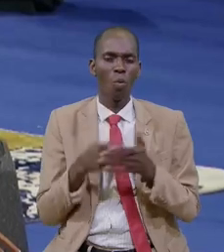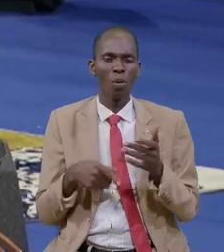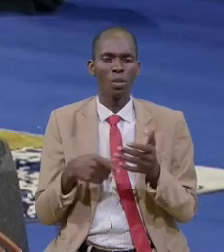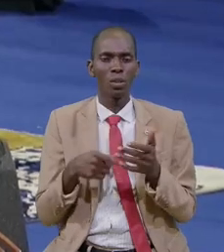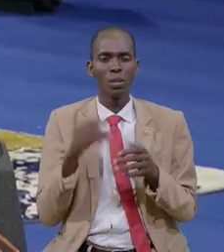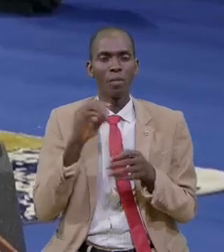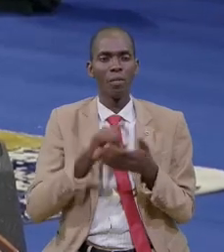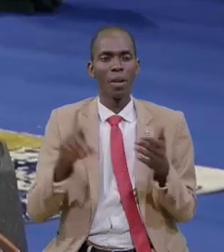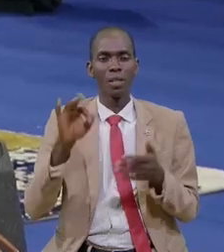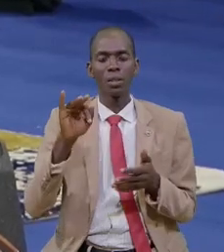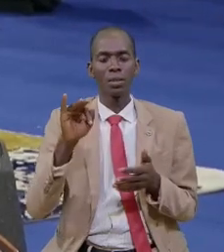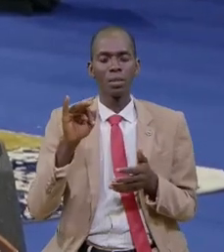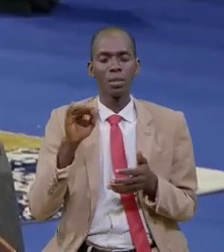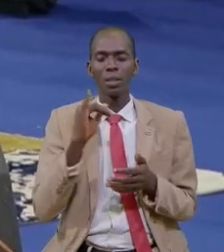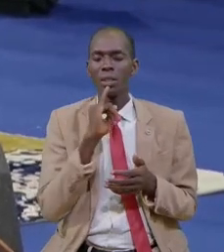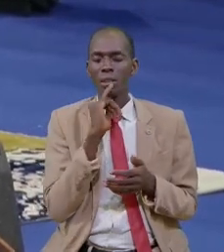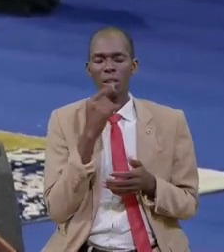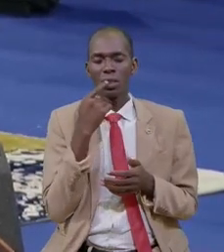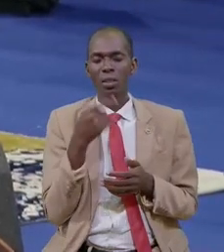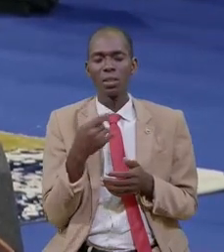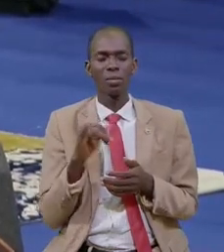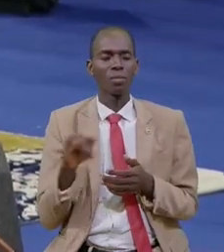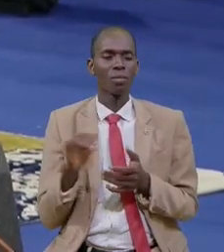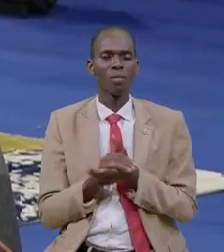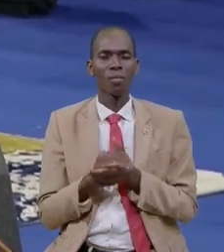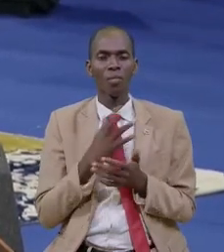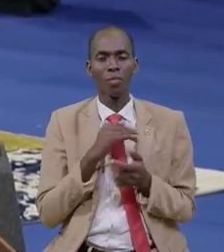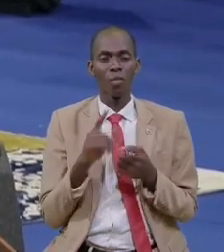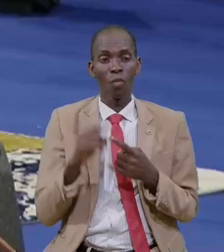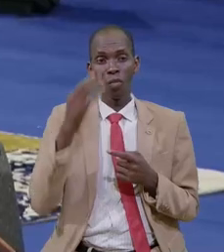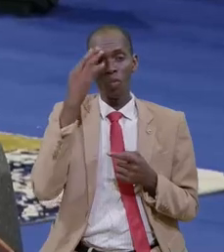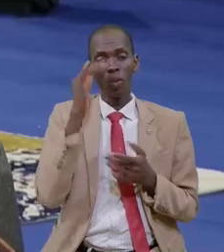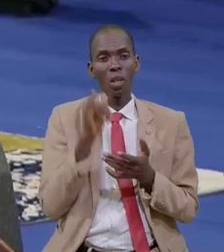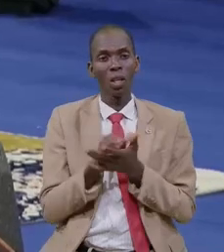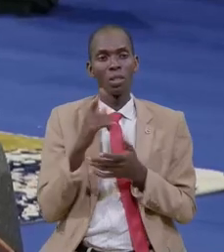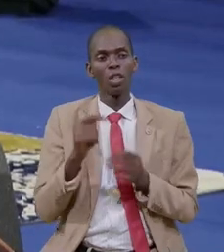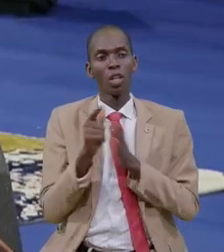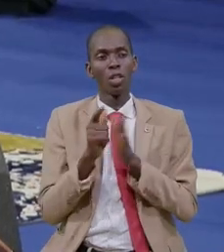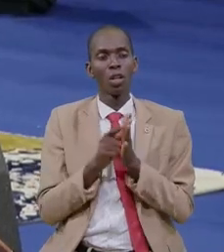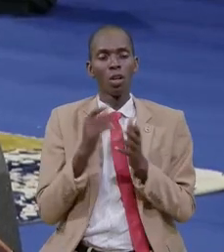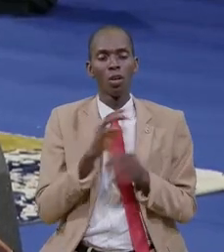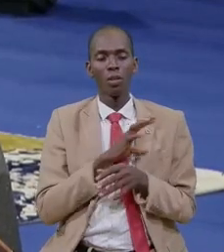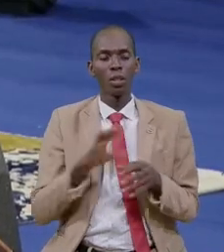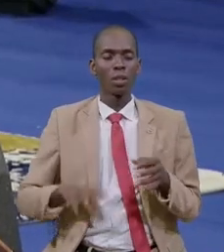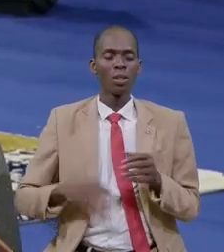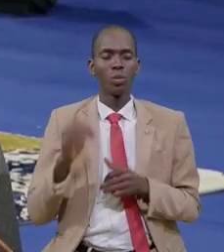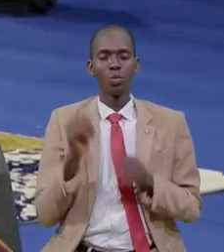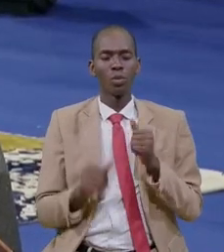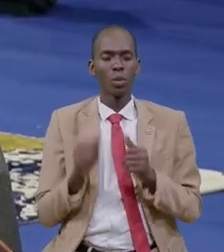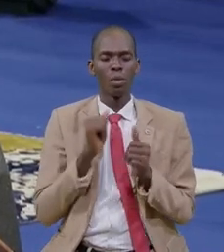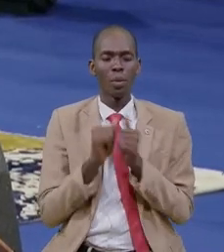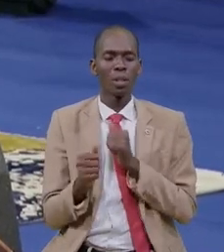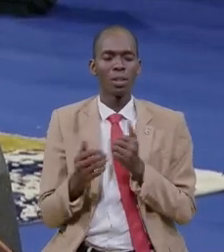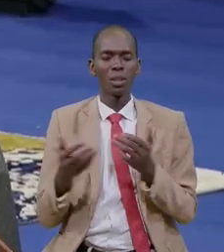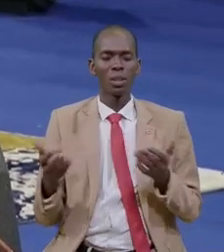Verset 19, de quoi? Et connaître l'amour de Christ qui surpasse